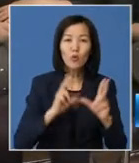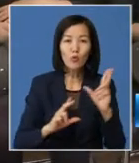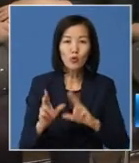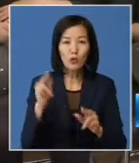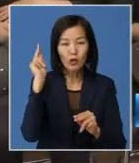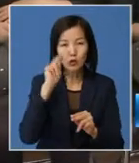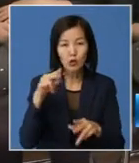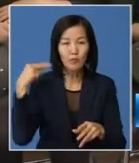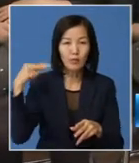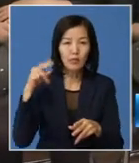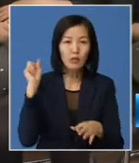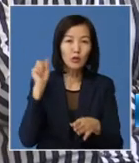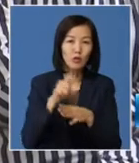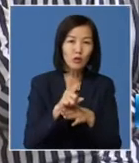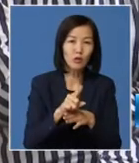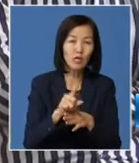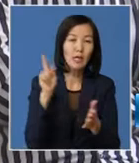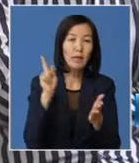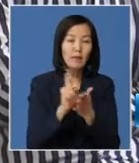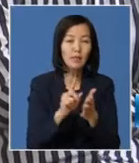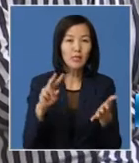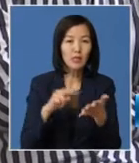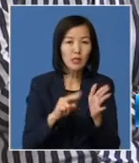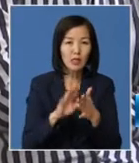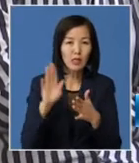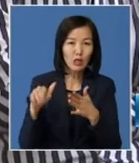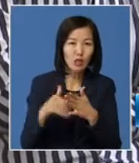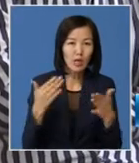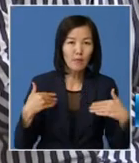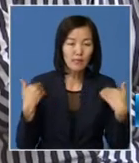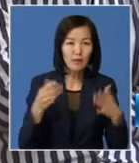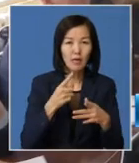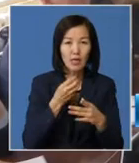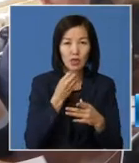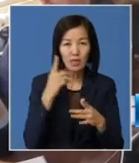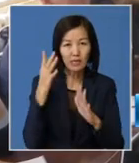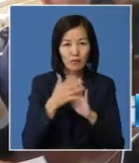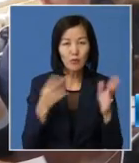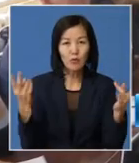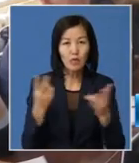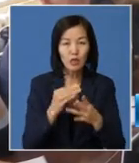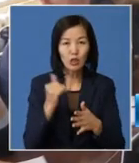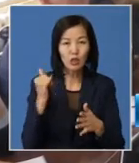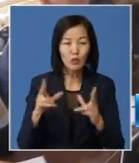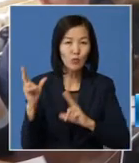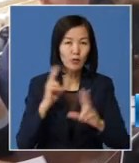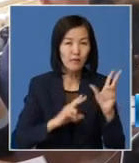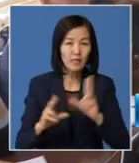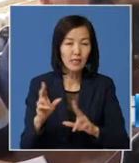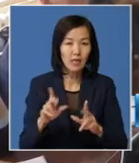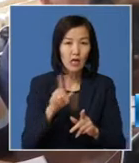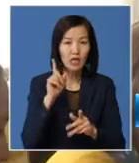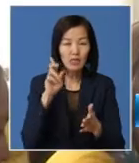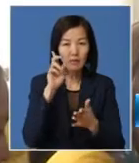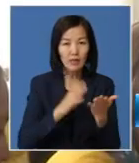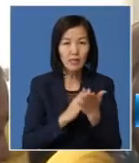орны қабырғасында жүріп-ақ президент жүктеген міндеттермен жаңа бастамаларды жақсы білуі керек. Айта кетейік, Жетісу мемлекеттік университетінде жас